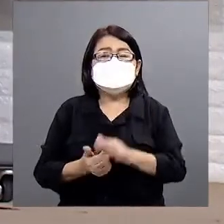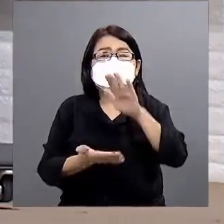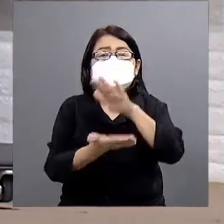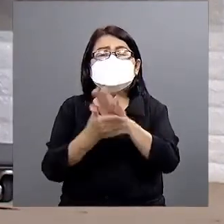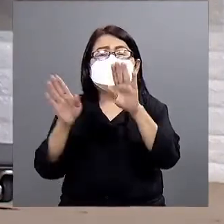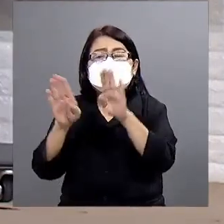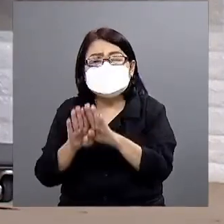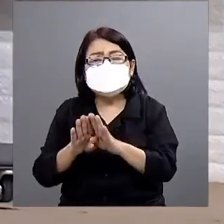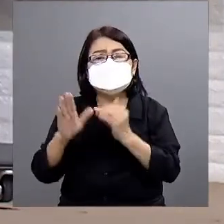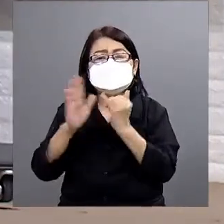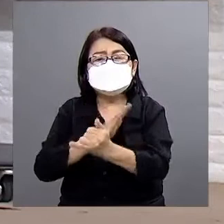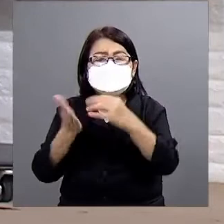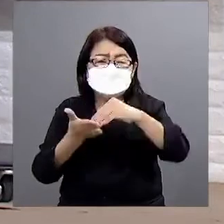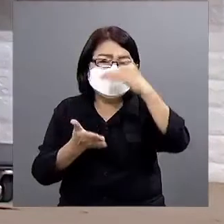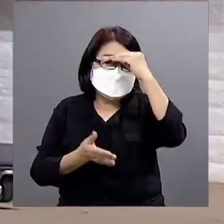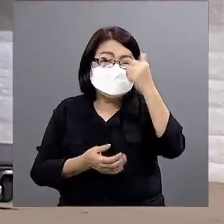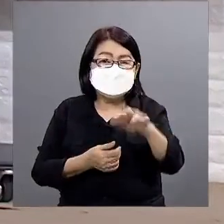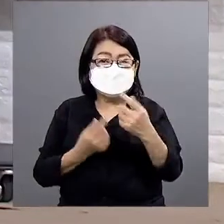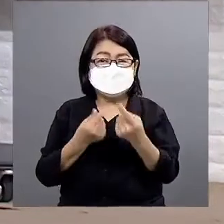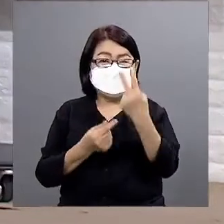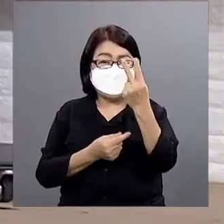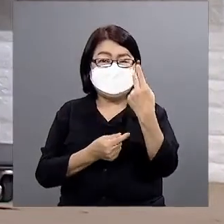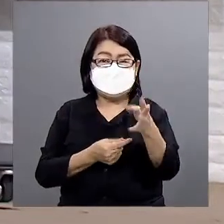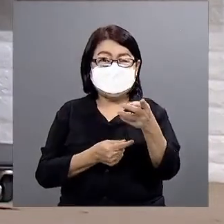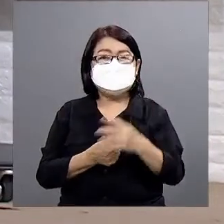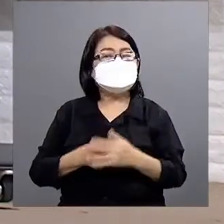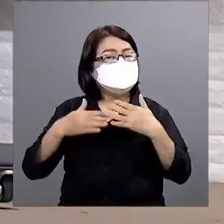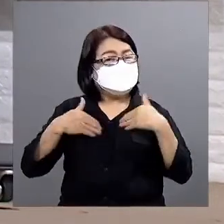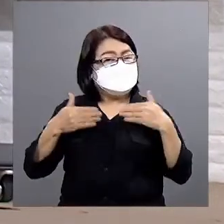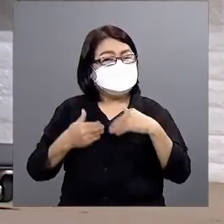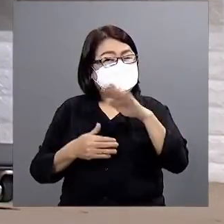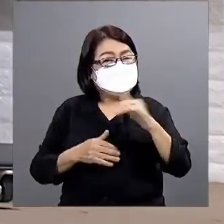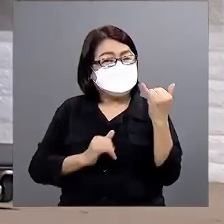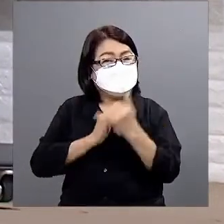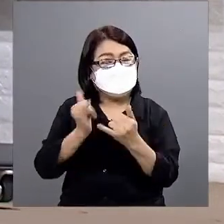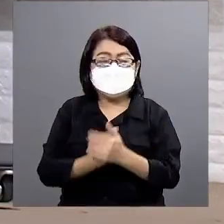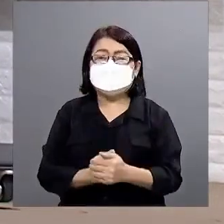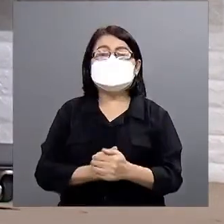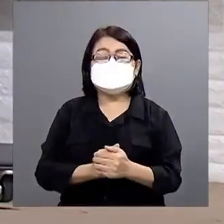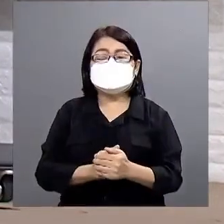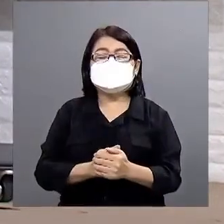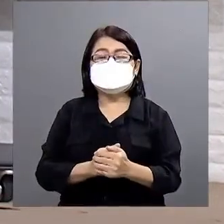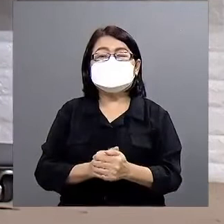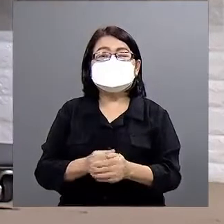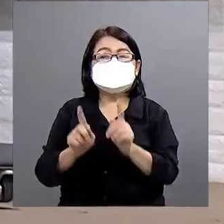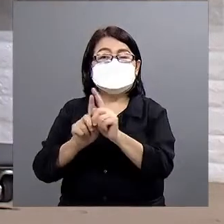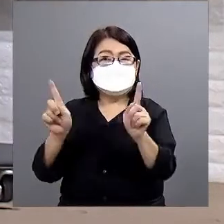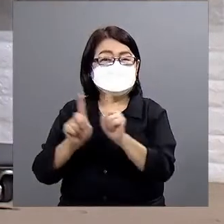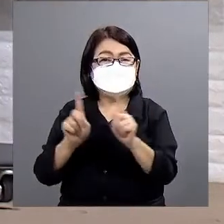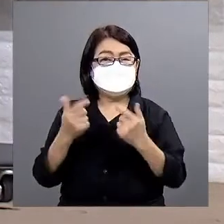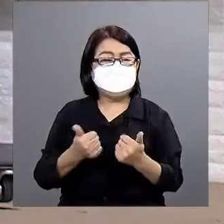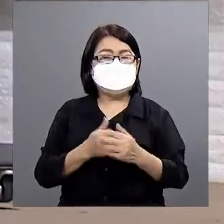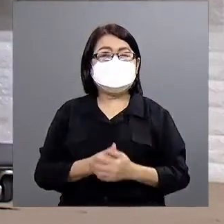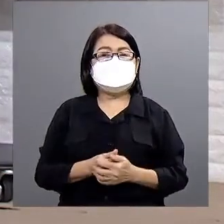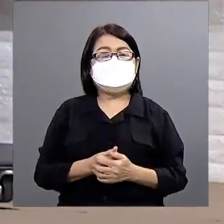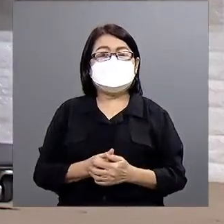มุดแมวหางกินที่คุณผู้ชมเห็นในภาพคึกคักนะคะมันสวนทางกับสถานการณ์การเรียนในหลักสูตรปัจจุบันค่ะซึ่งตรงนี้เนี่ยเขาก็เลยมี